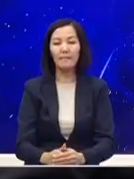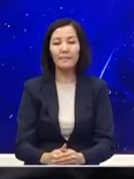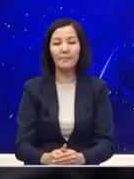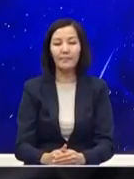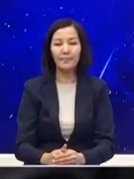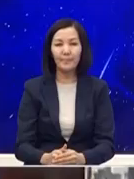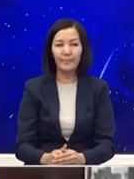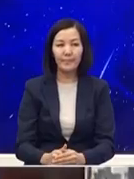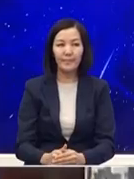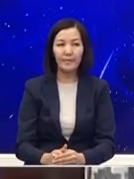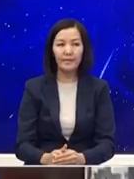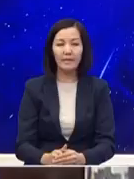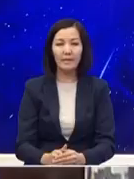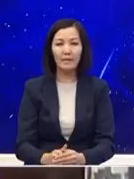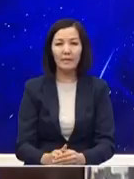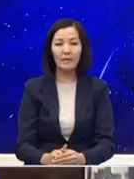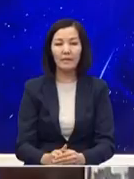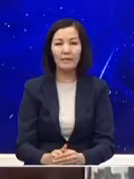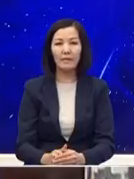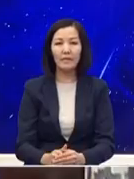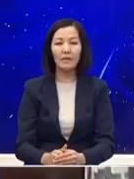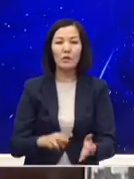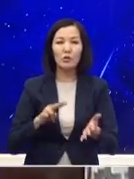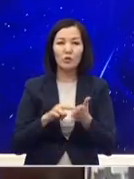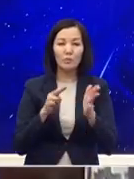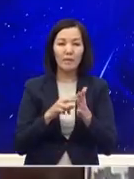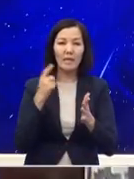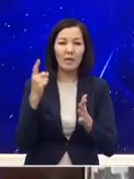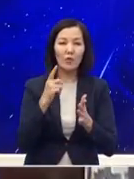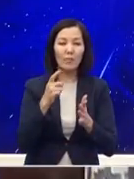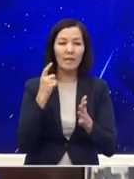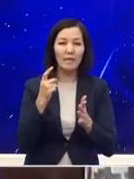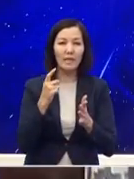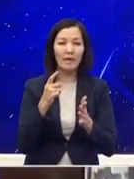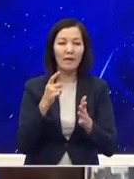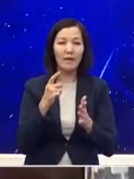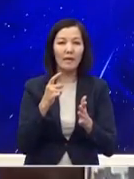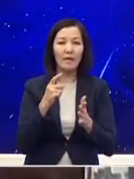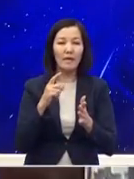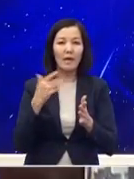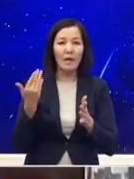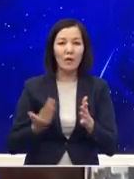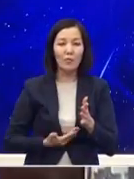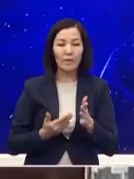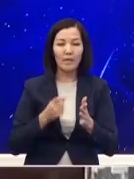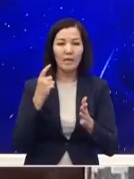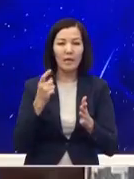Өңірлер жоспарланған әлеуметтік экономикалық көрсеткіштерге қол жеткізу және